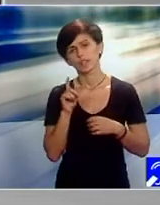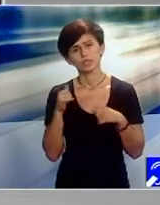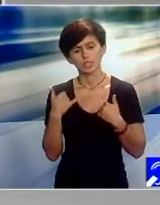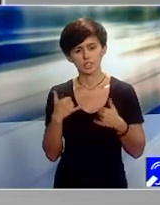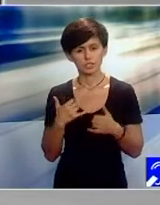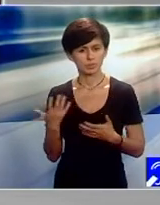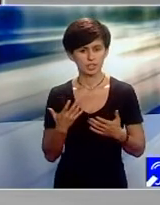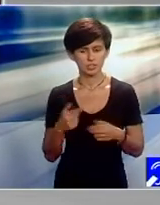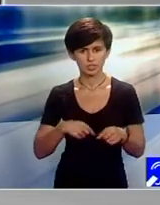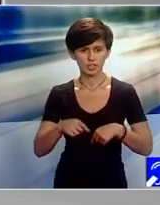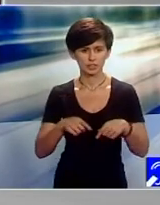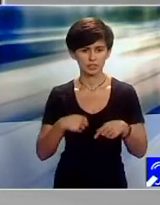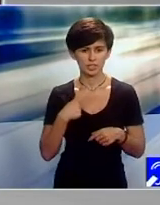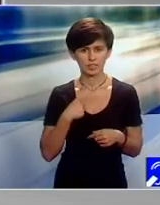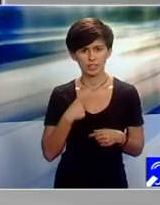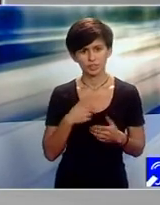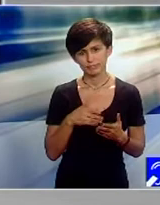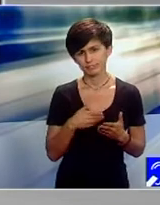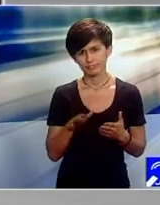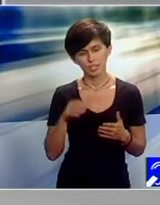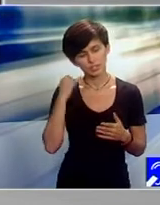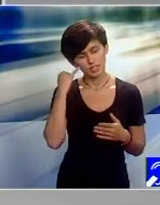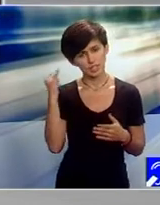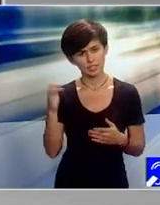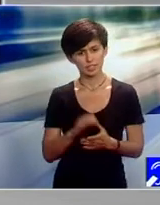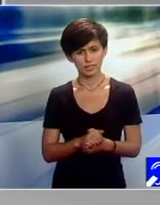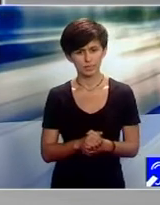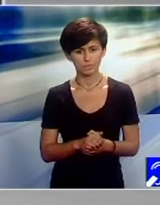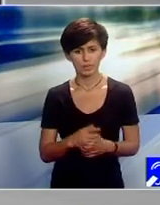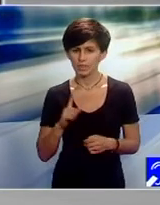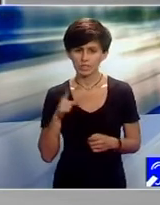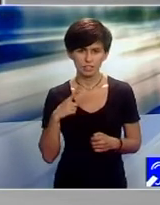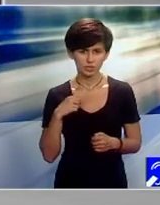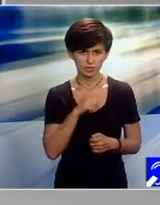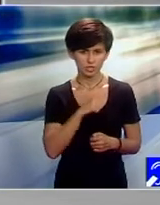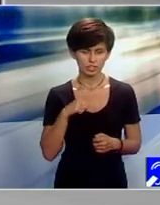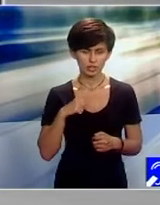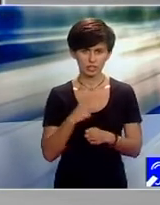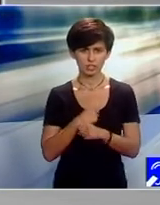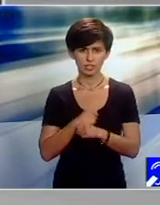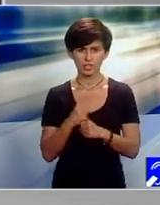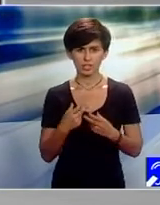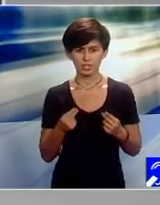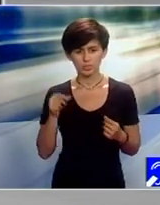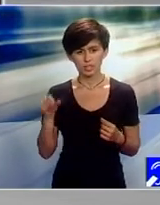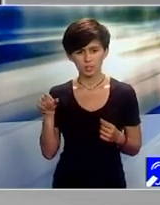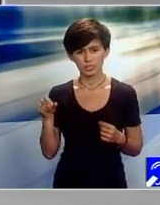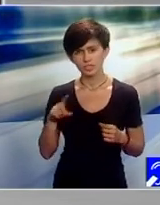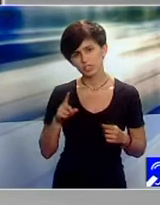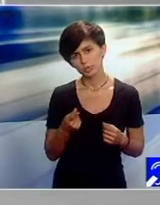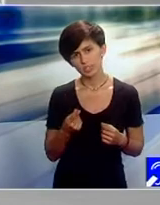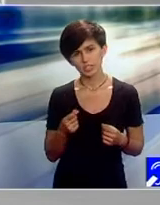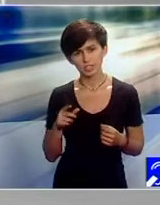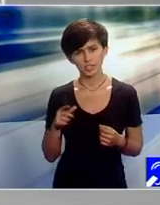în trafic, de fiecare dată renunțam la idee. Cu siguranță nu sunt singura, sunt foarte mulți și iată prin ceea ce organizați, poate mai prind curaj